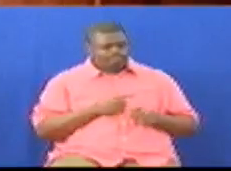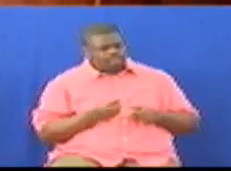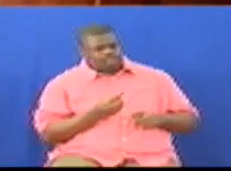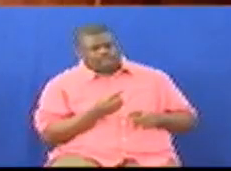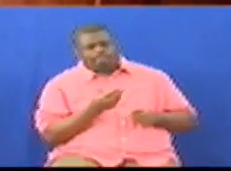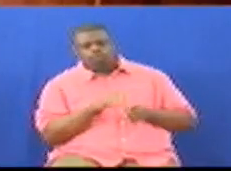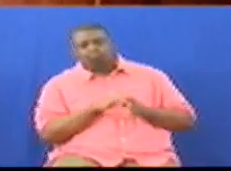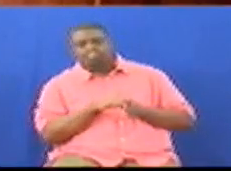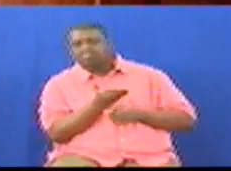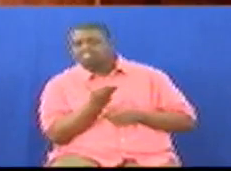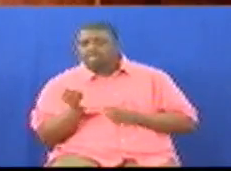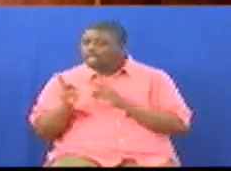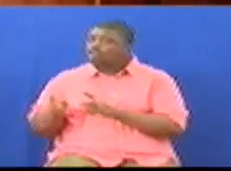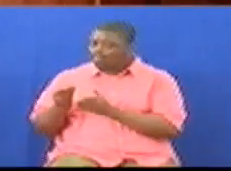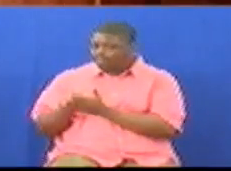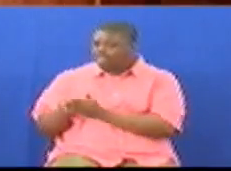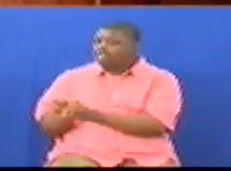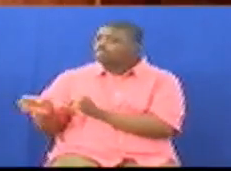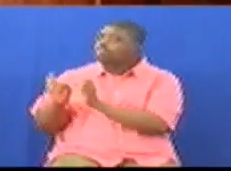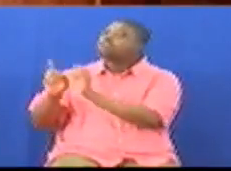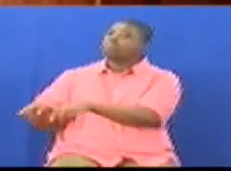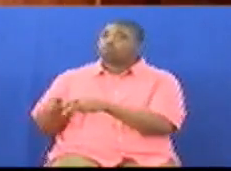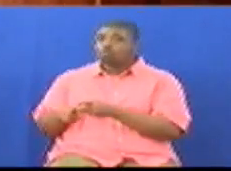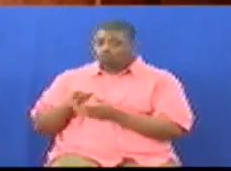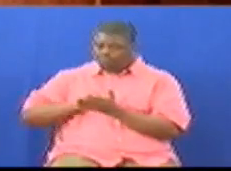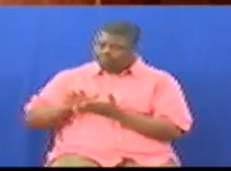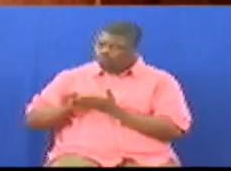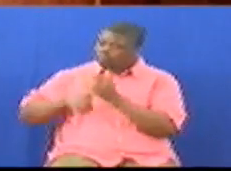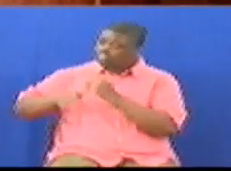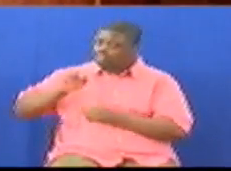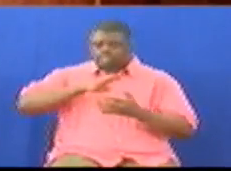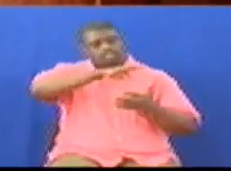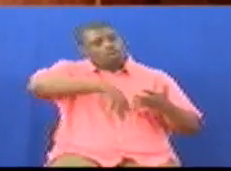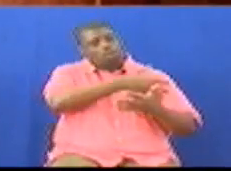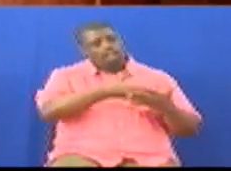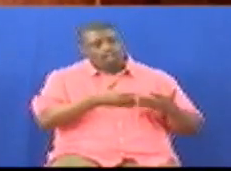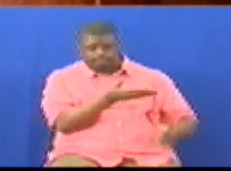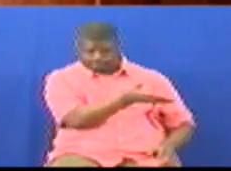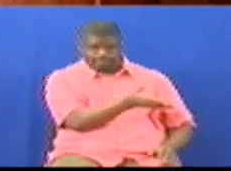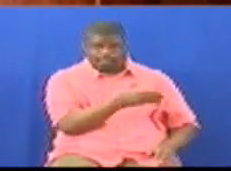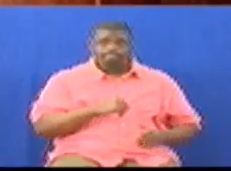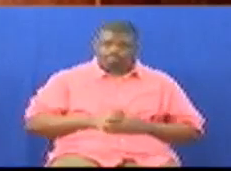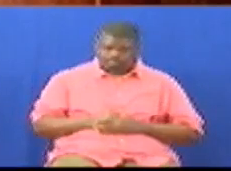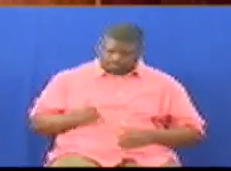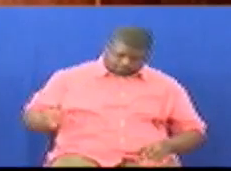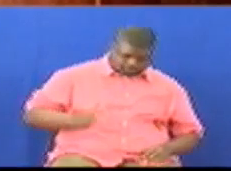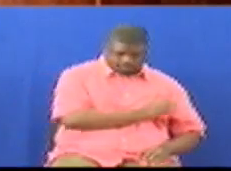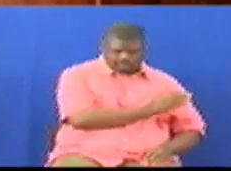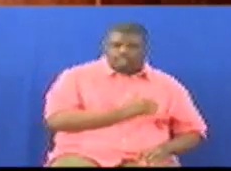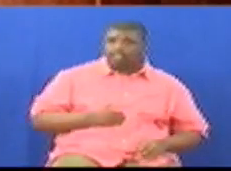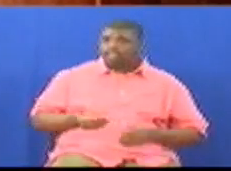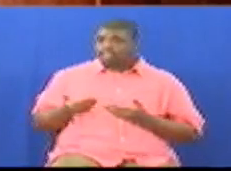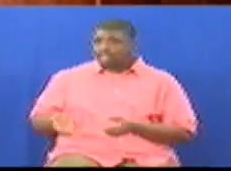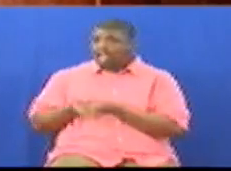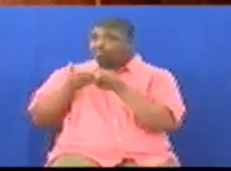ajili ya matumizi ya kawaida. Ufafanuzi zaidi unaonekana katika jedwali namba 3 la taarifa yetu. Uchambuzi wa makadirio ya mapato. Mheshimiwa Spika, Mheshimiwa